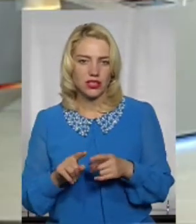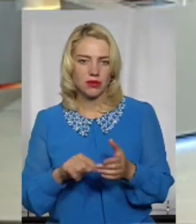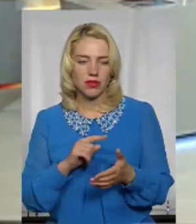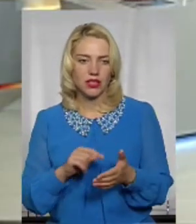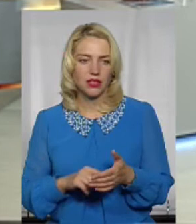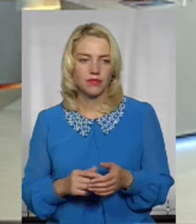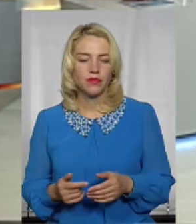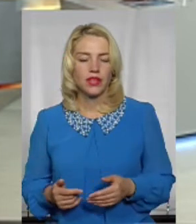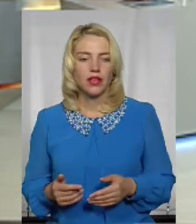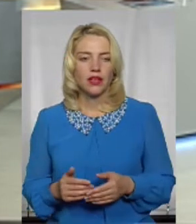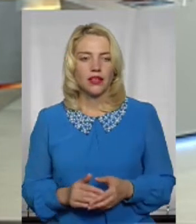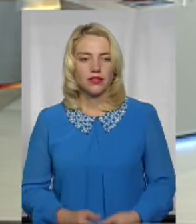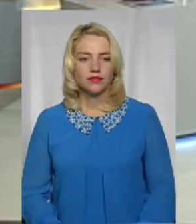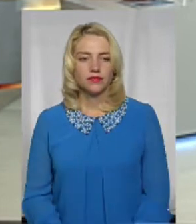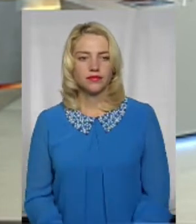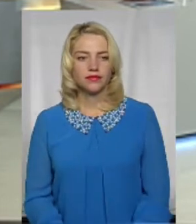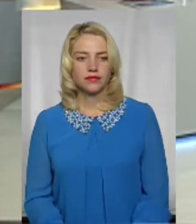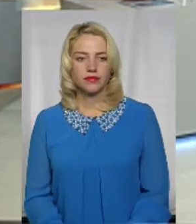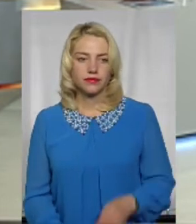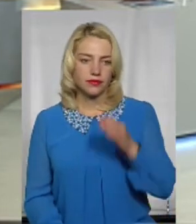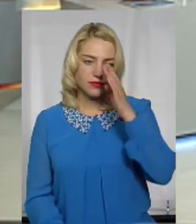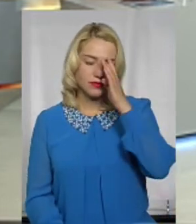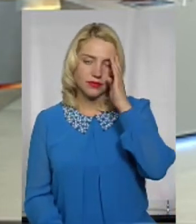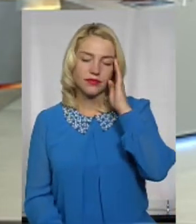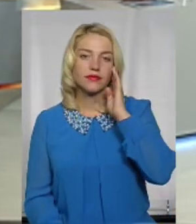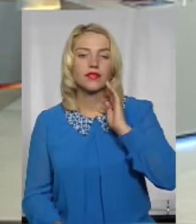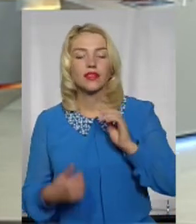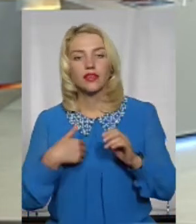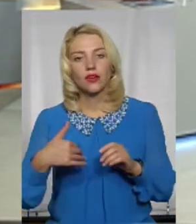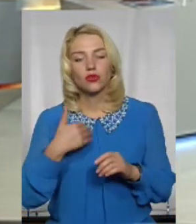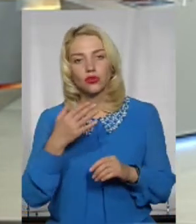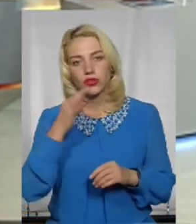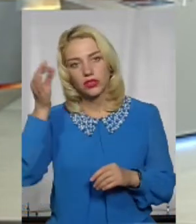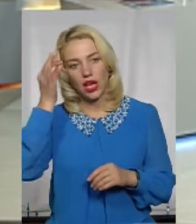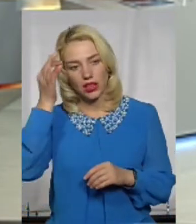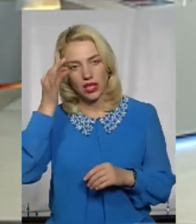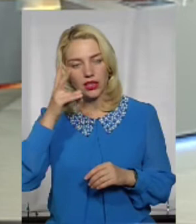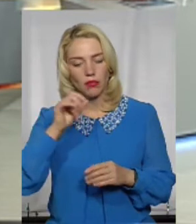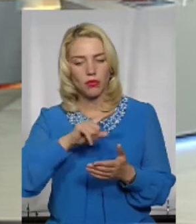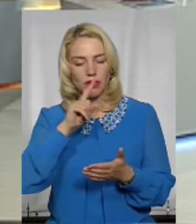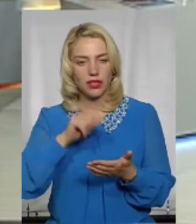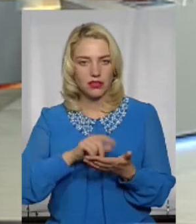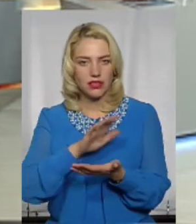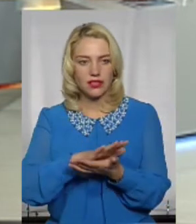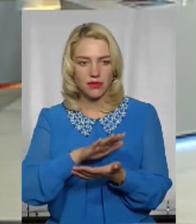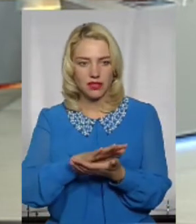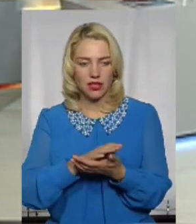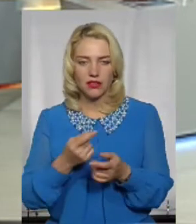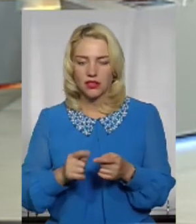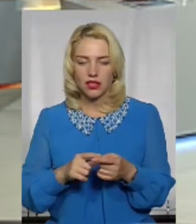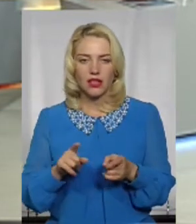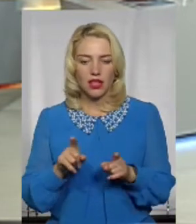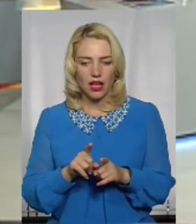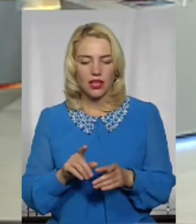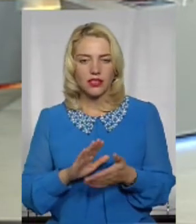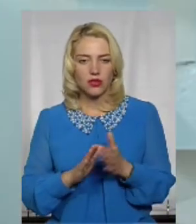Прошу, шановні, долучайтеся, хто перший. Я хочу згадати, бо питання сміття, знаєте, така анекдотична